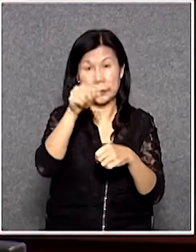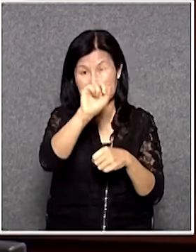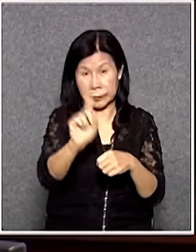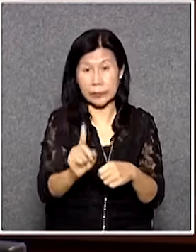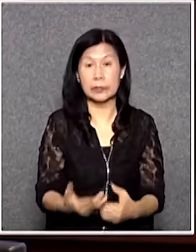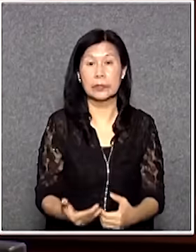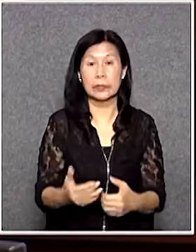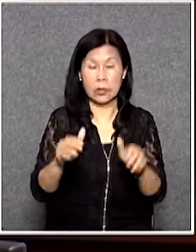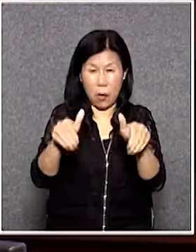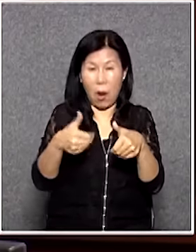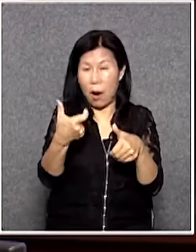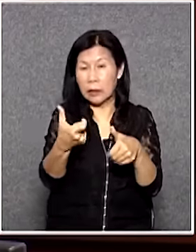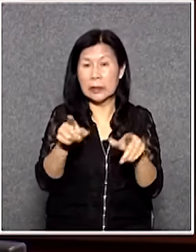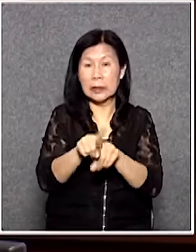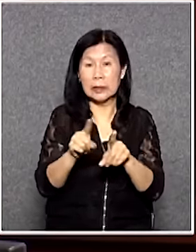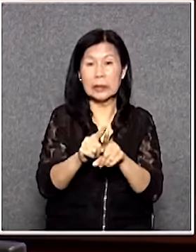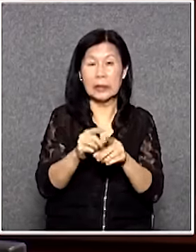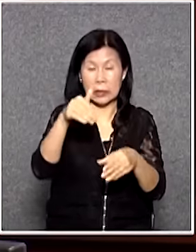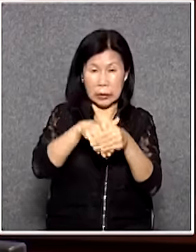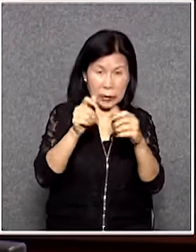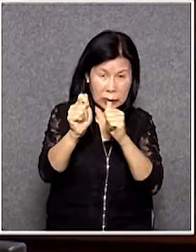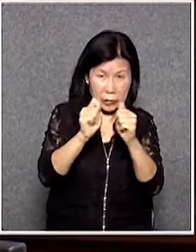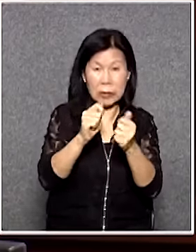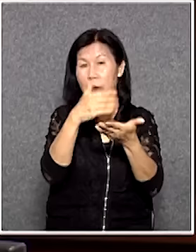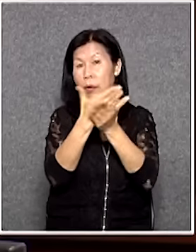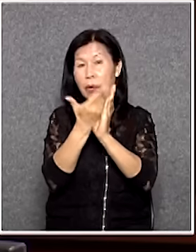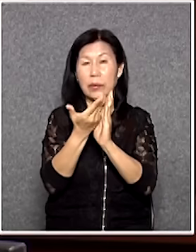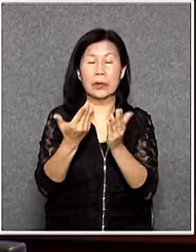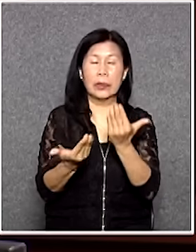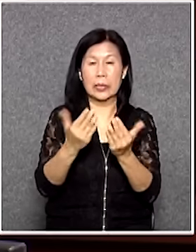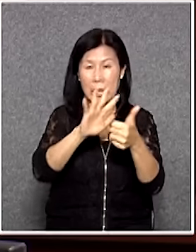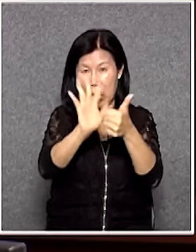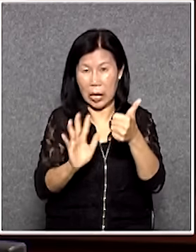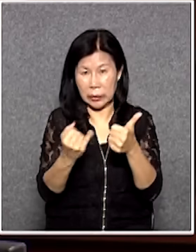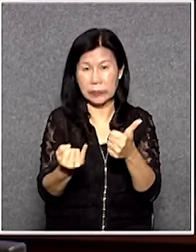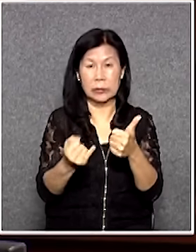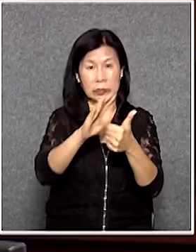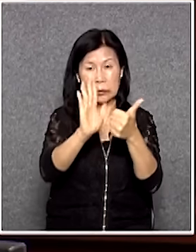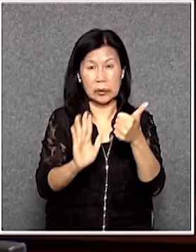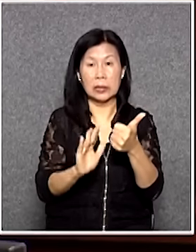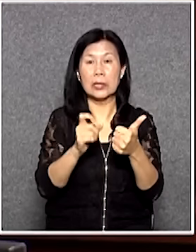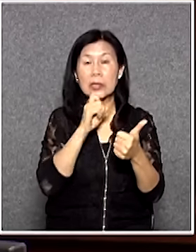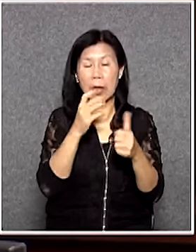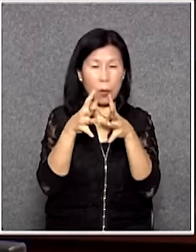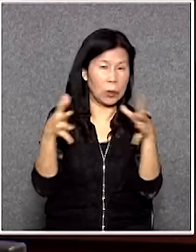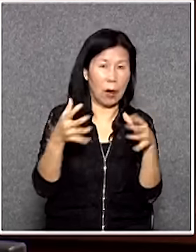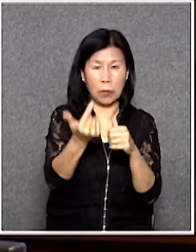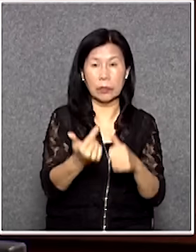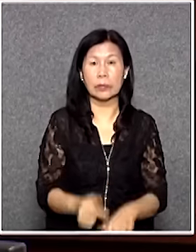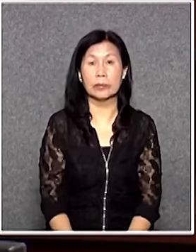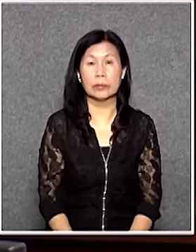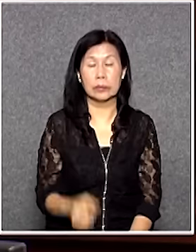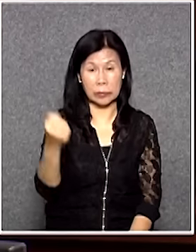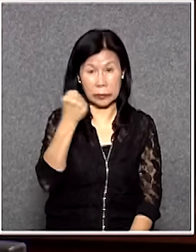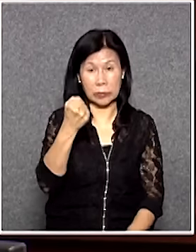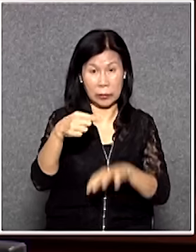是回报会受到股票市场一个影响，而且这个影响是非常之大的。强积